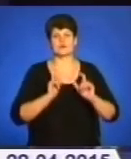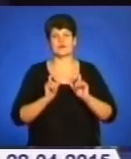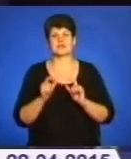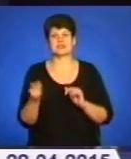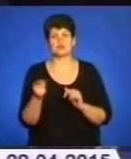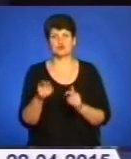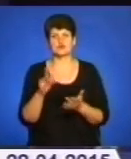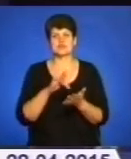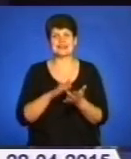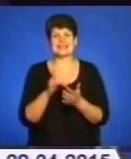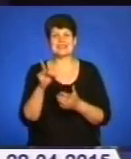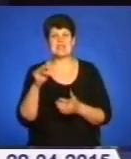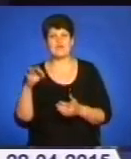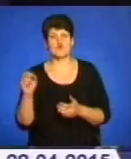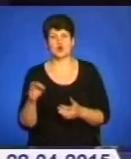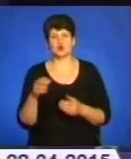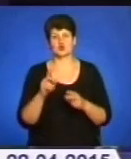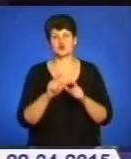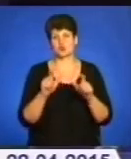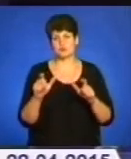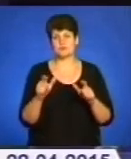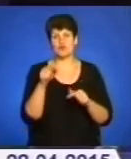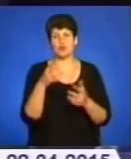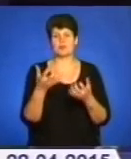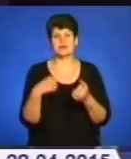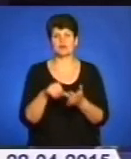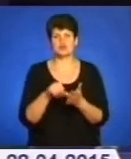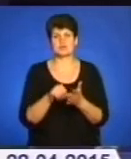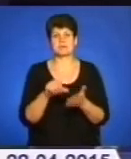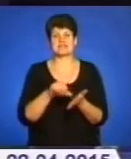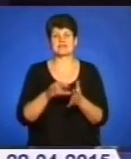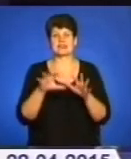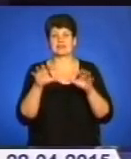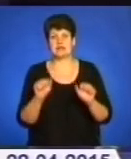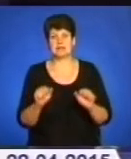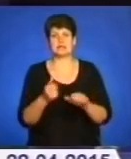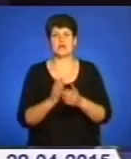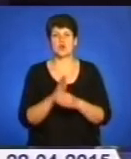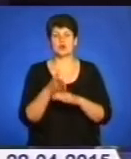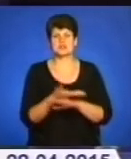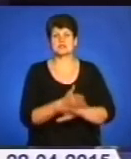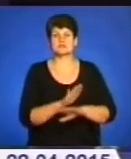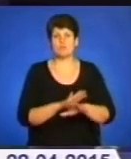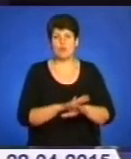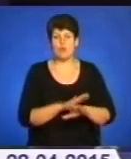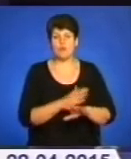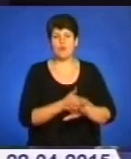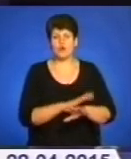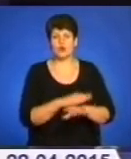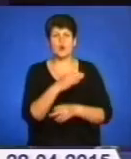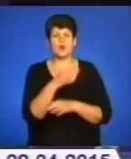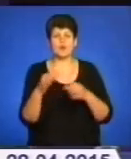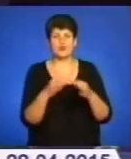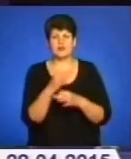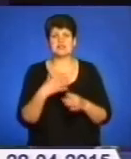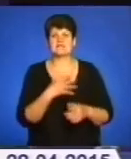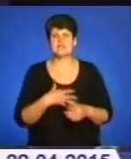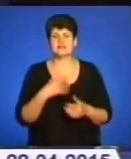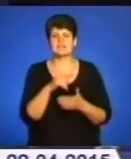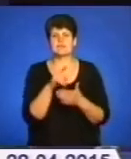центрі Євростудій. У ній взяли участь представники влади, бізнесу, гості з Польщі. Зокрема, обговорили важливе для українських підприємців